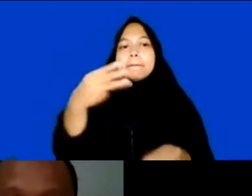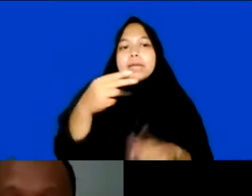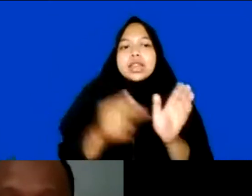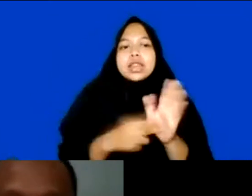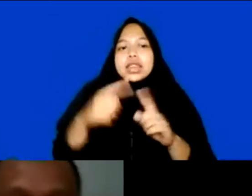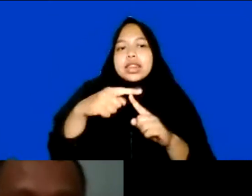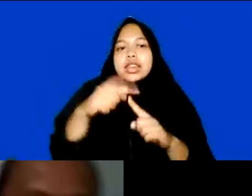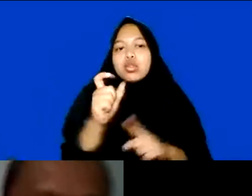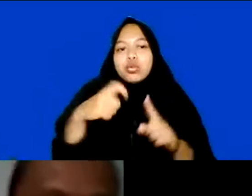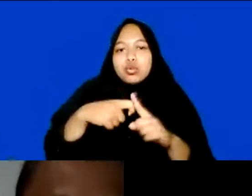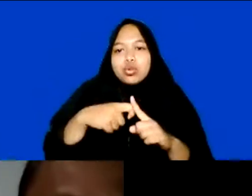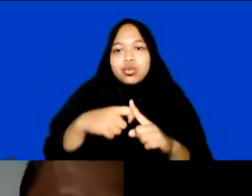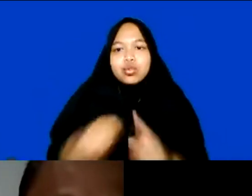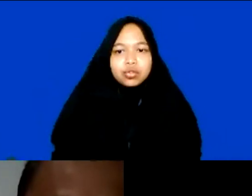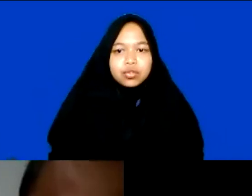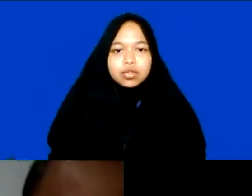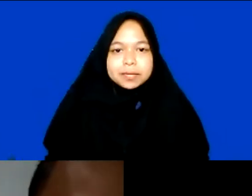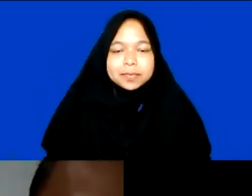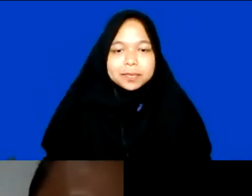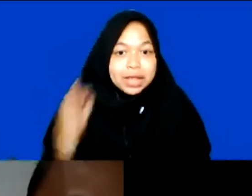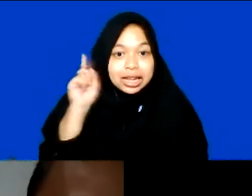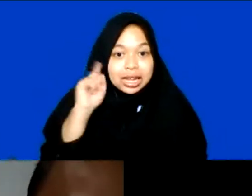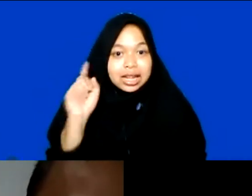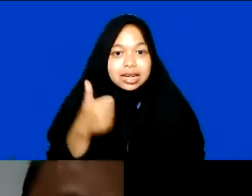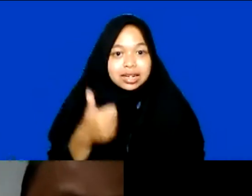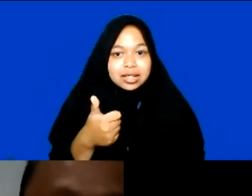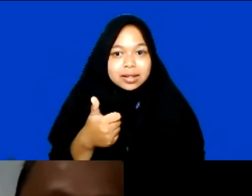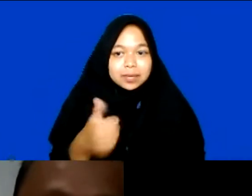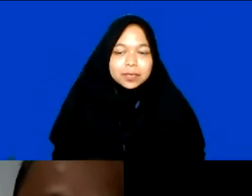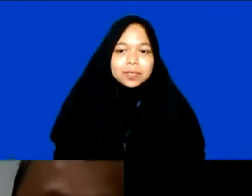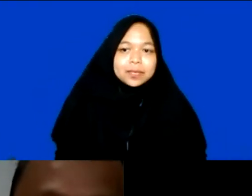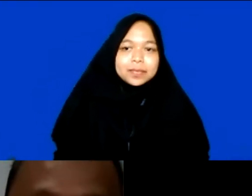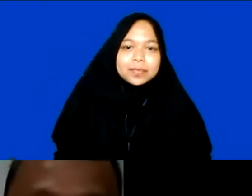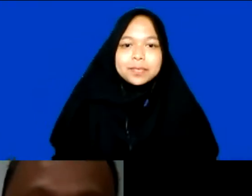Kedengaran, Pak? Nah, ya, Pak. Nah. Oke, Pak. Udah, kayaknya udah jelas, Pak.